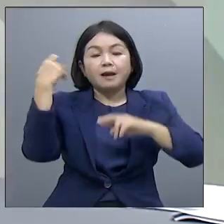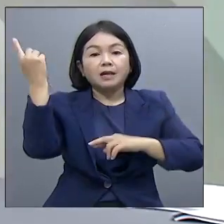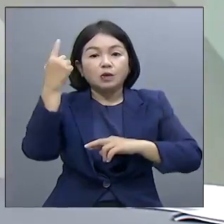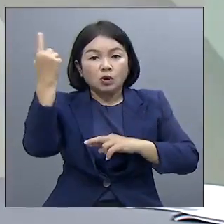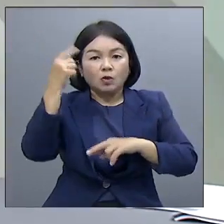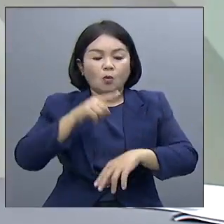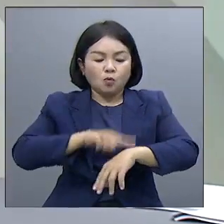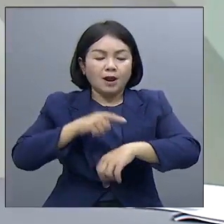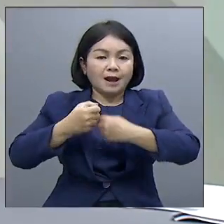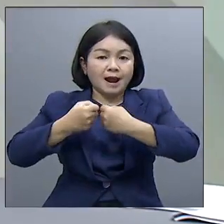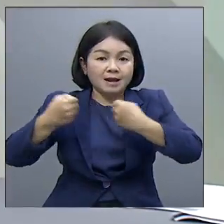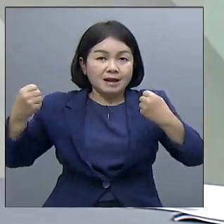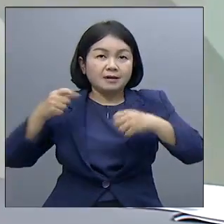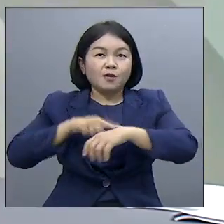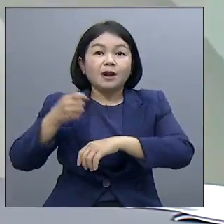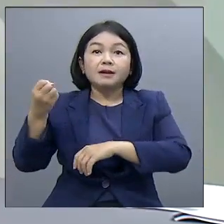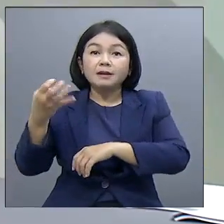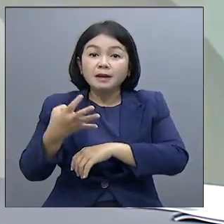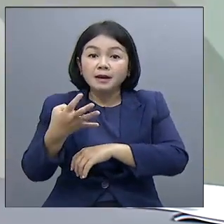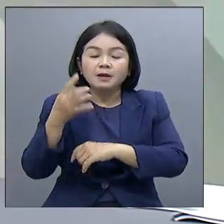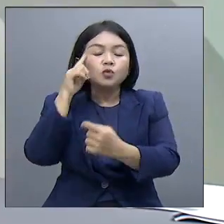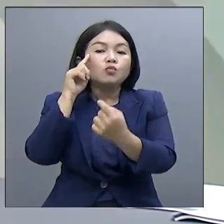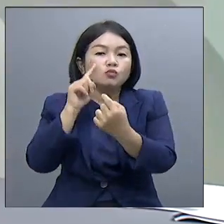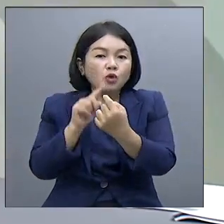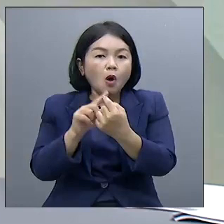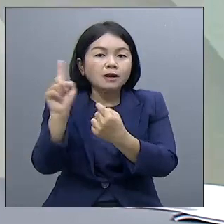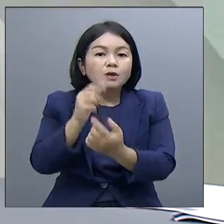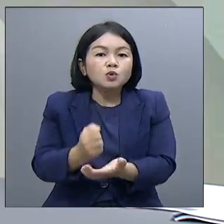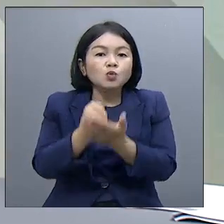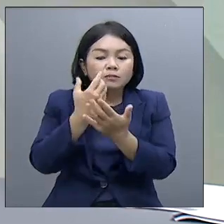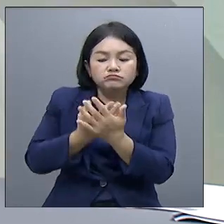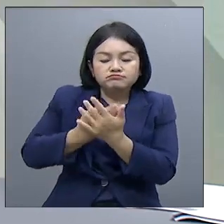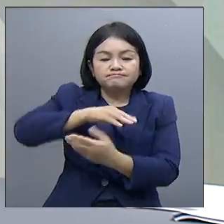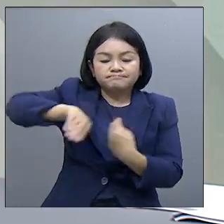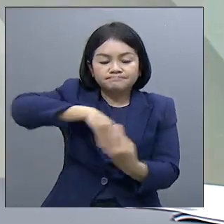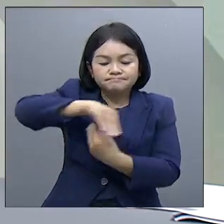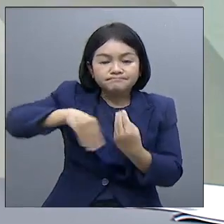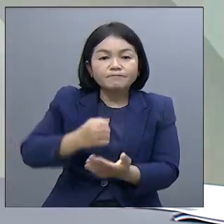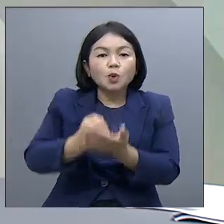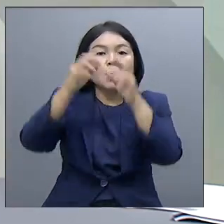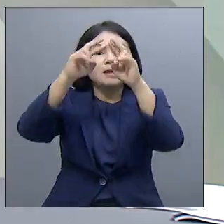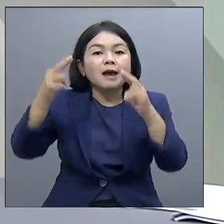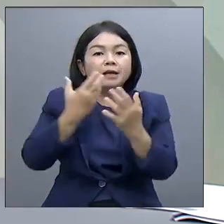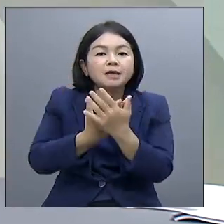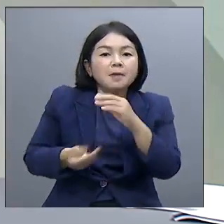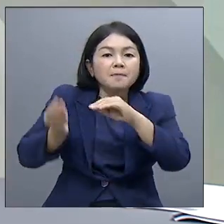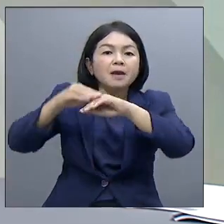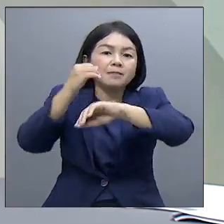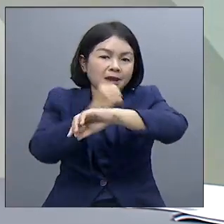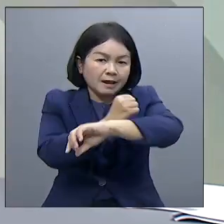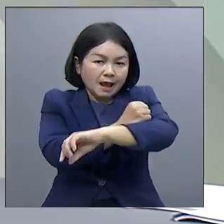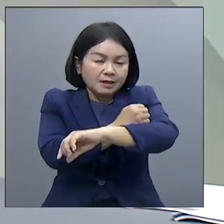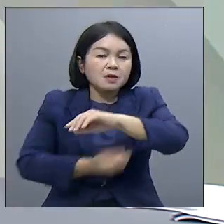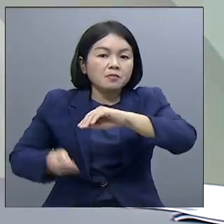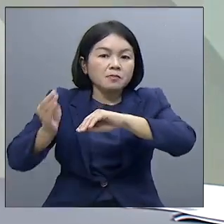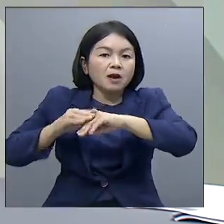การขยายเวลาเปิดผับถึงตีสี่น่าจะเป็นจุดมุ่งหมายก็คือการกระตุ้นเศรษฐกิจแล้วก็ช่วยผู้ประกอบการรวมถึงเพิ่มการจ้างงานในกลุ่มแรงงาน